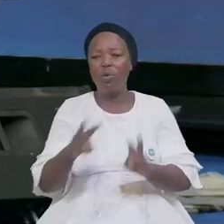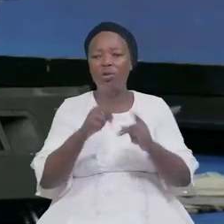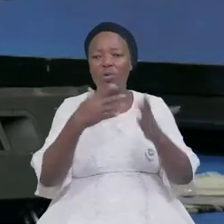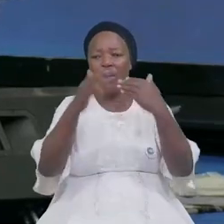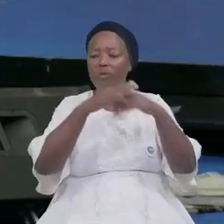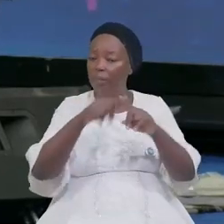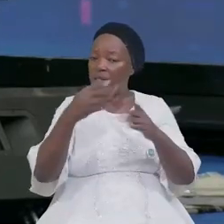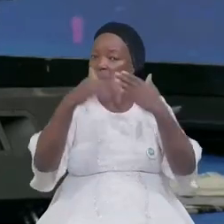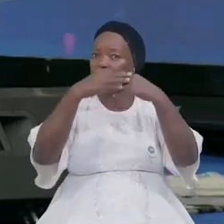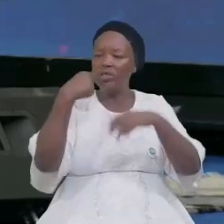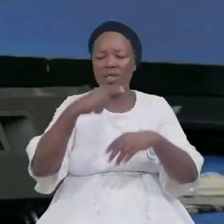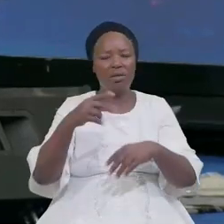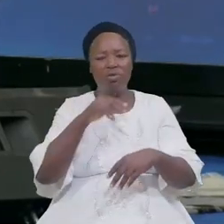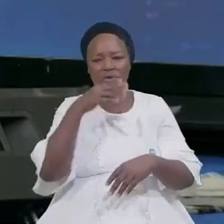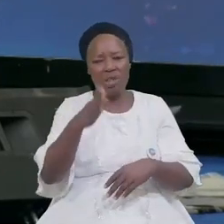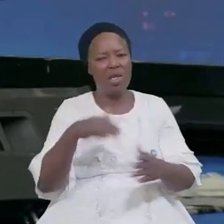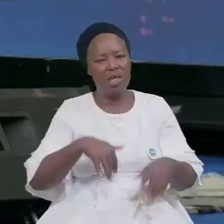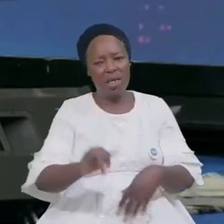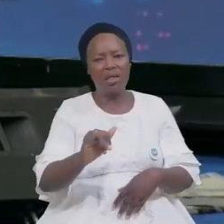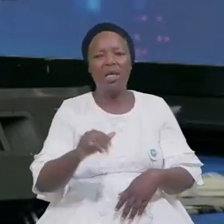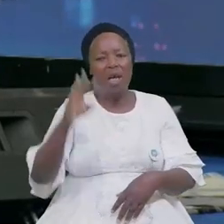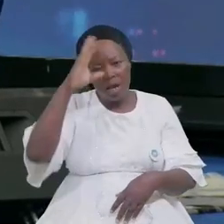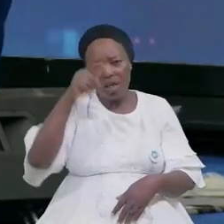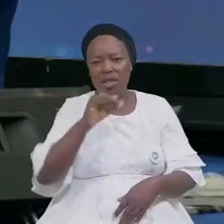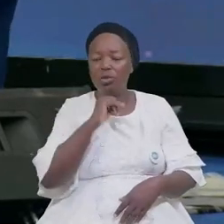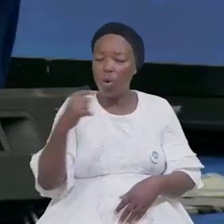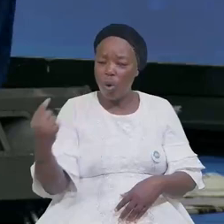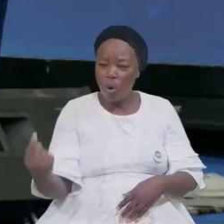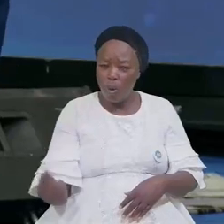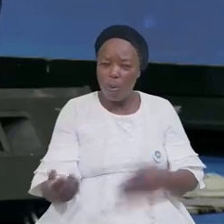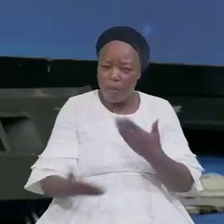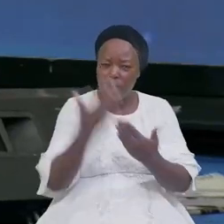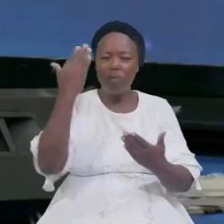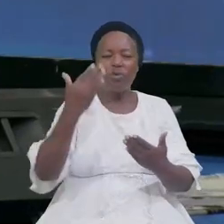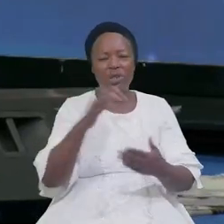là. Il est un quasi chrétien, presque chrétien.